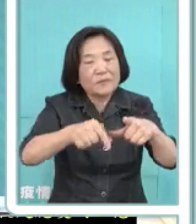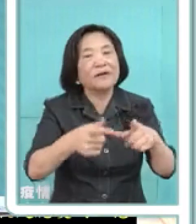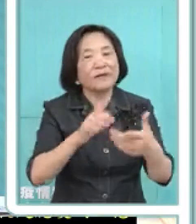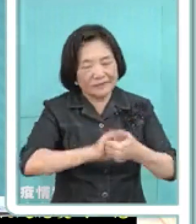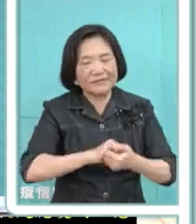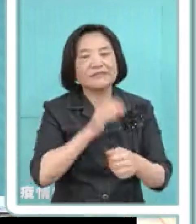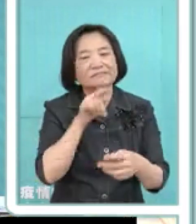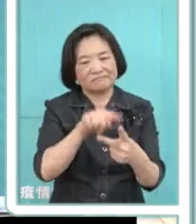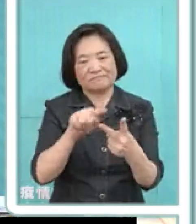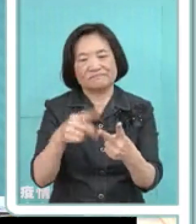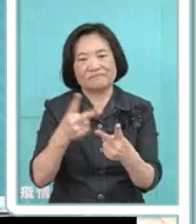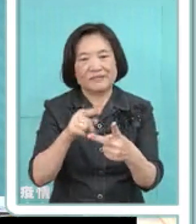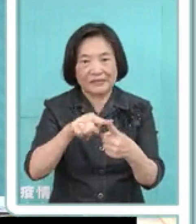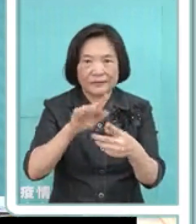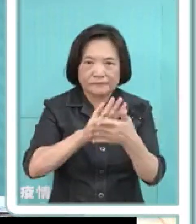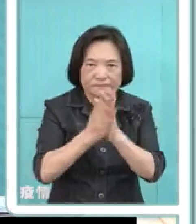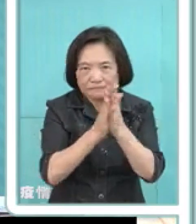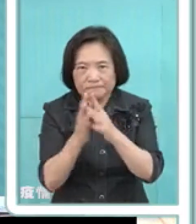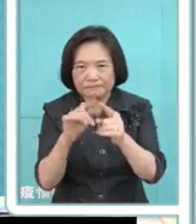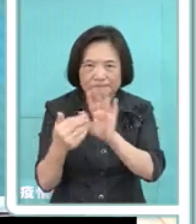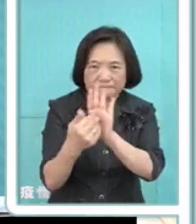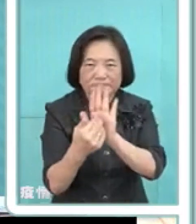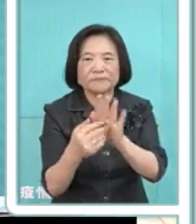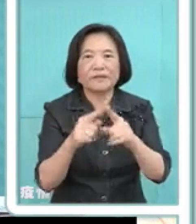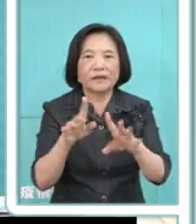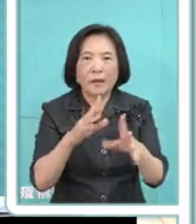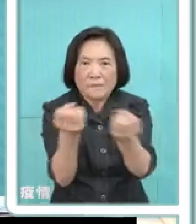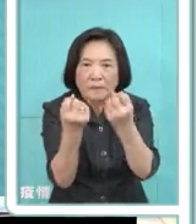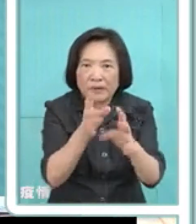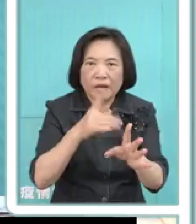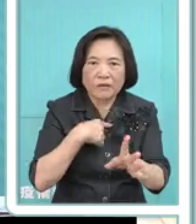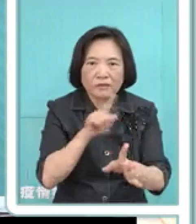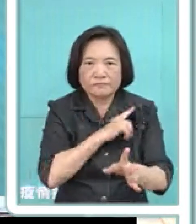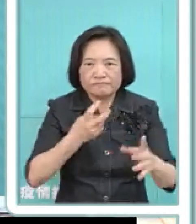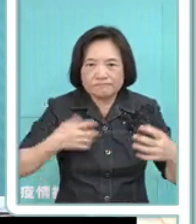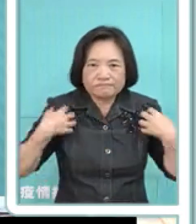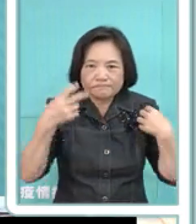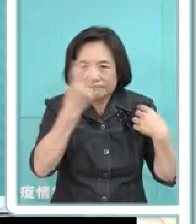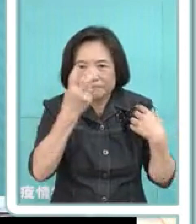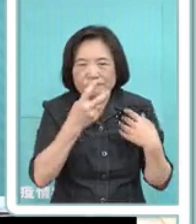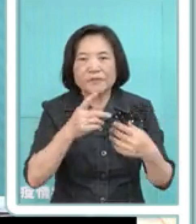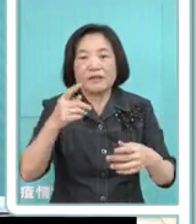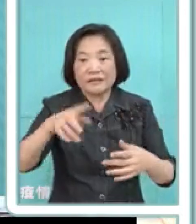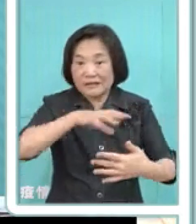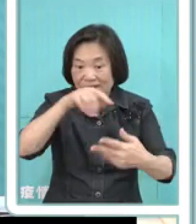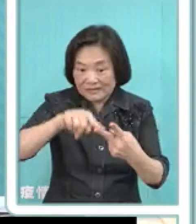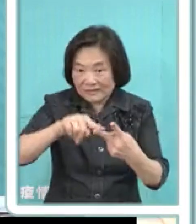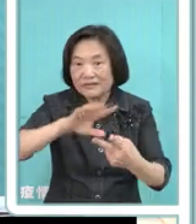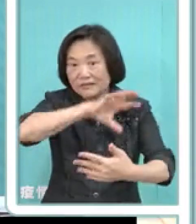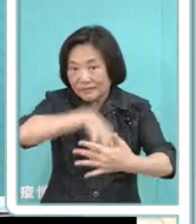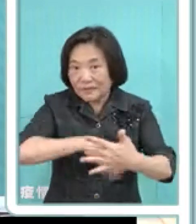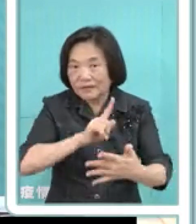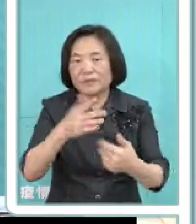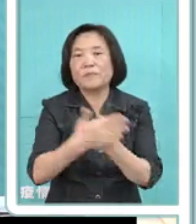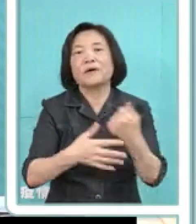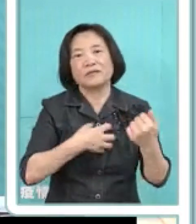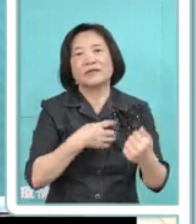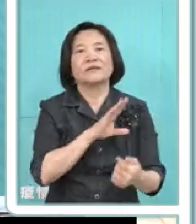一定要做到应变。风险管理，那风险管理就一定要加上保险，这是不得已的了。